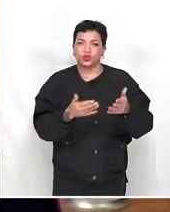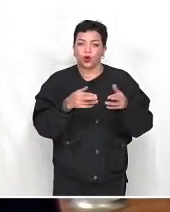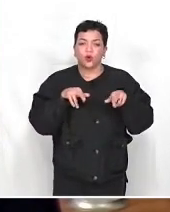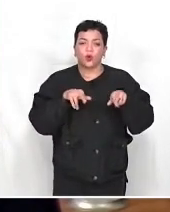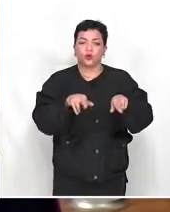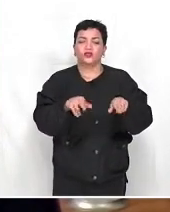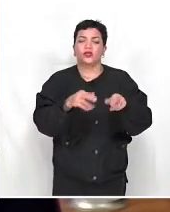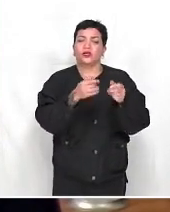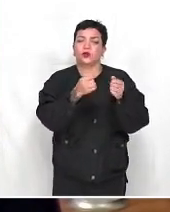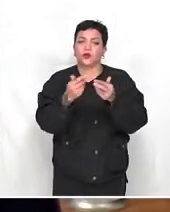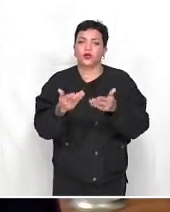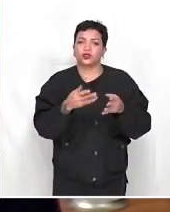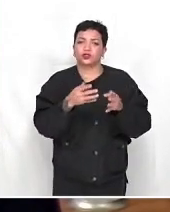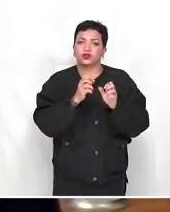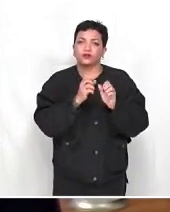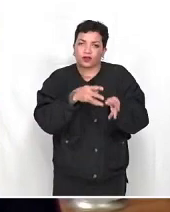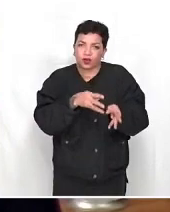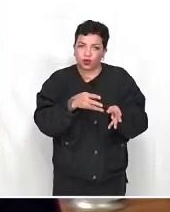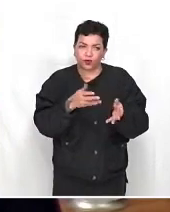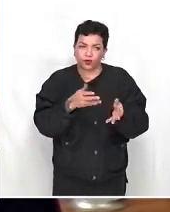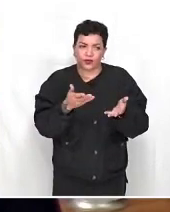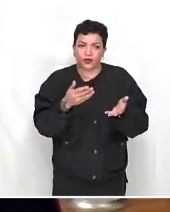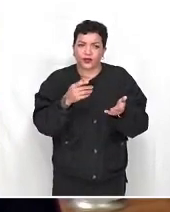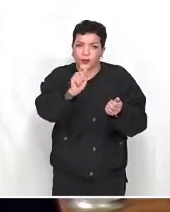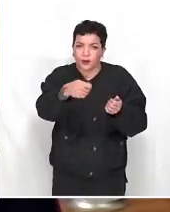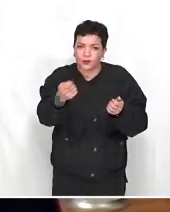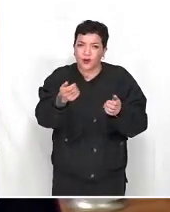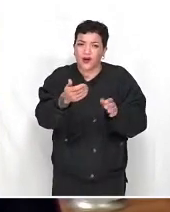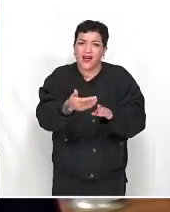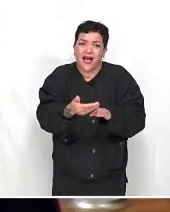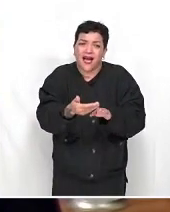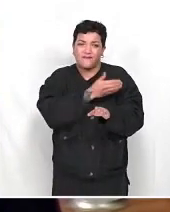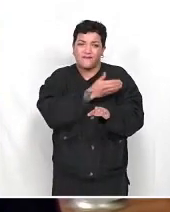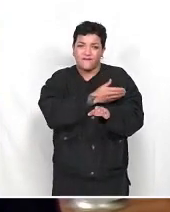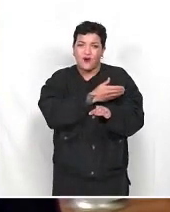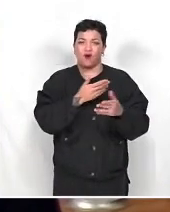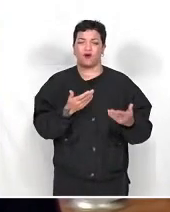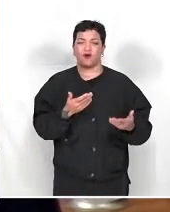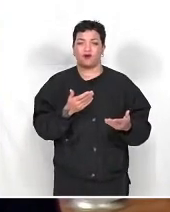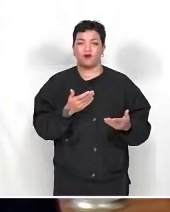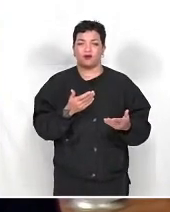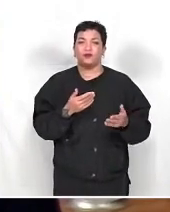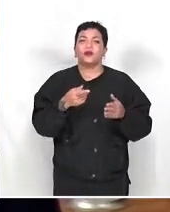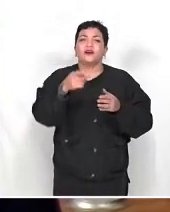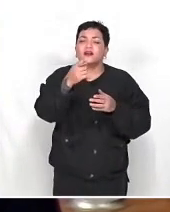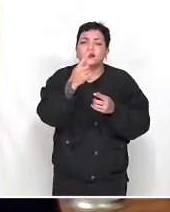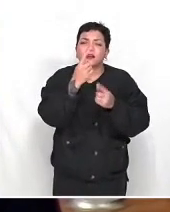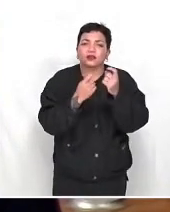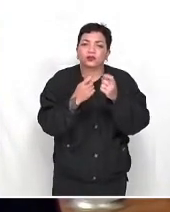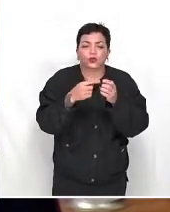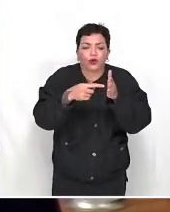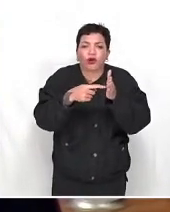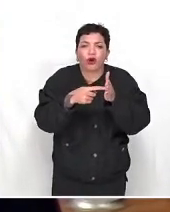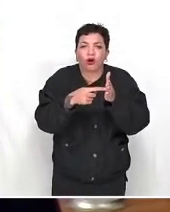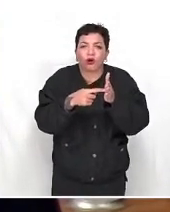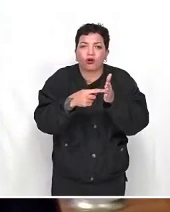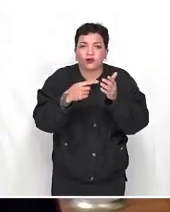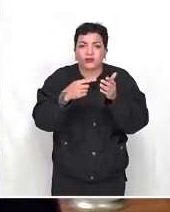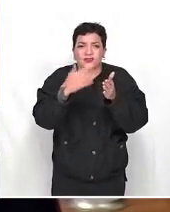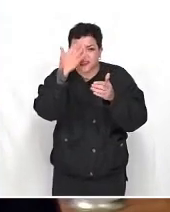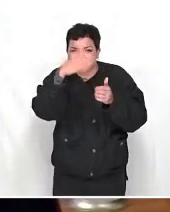y prendre? Cela suppose que vous ayez fait des comptages en amont de l'expérimentation. Alors, quand peut-on les connaître? Et